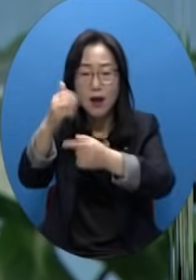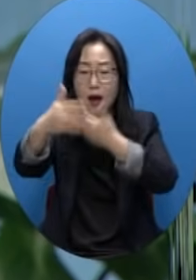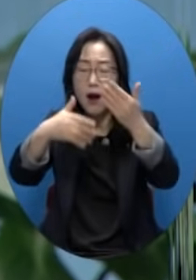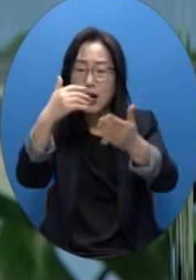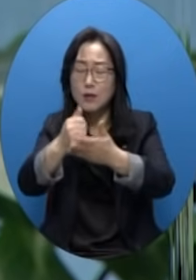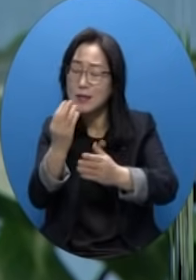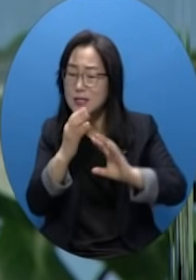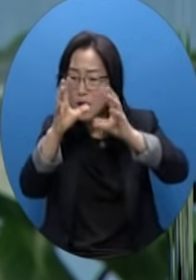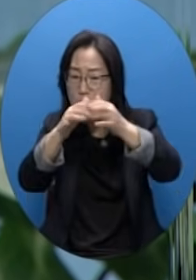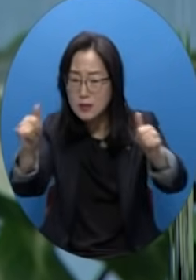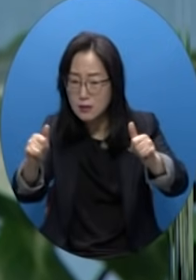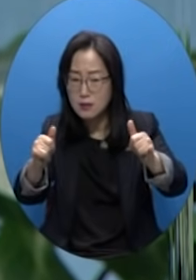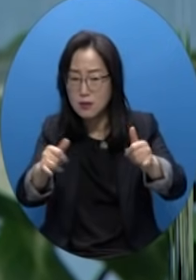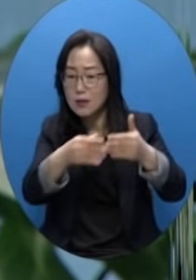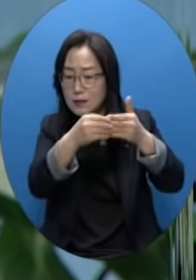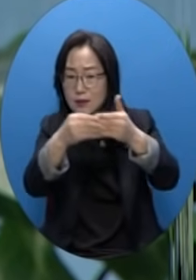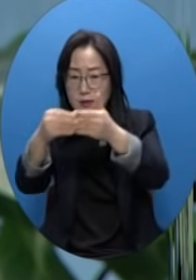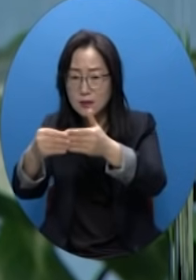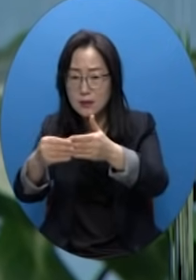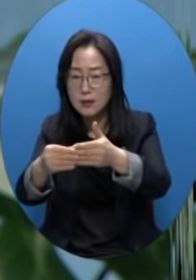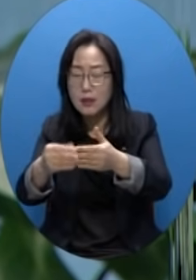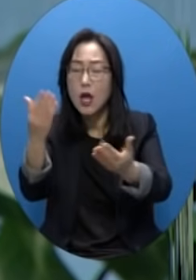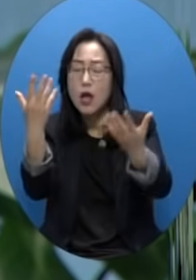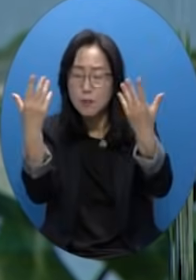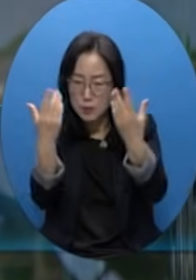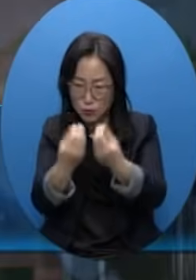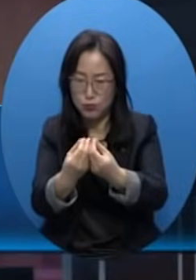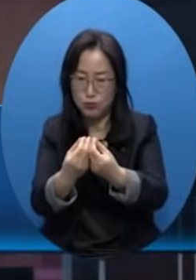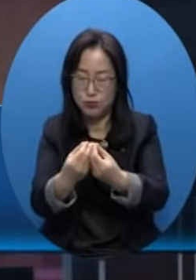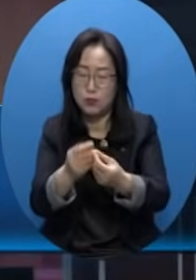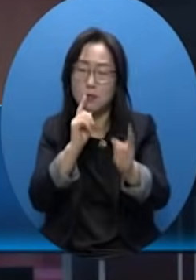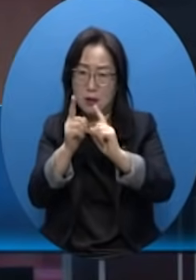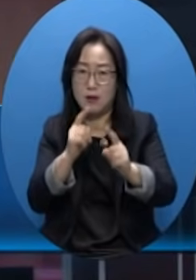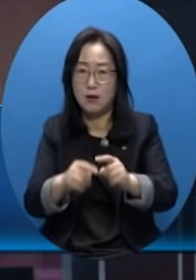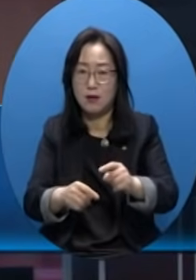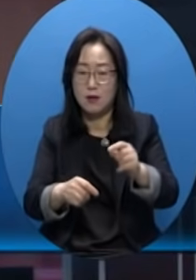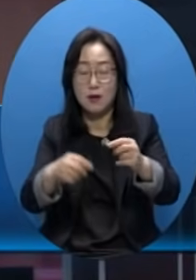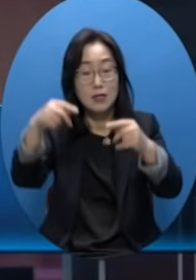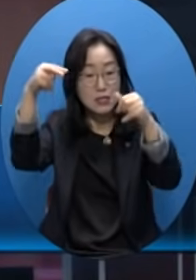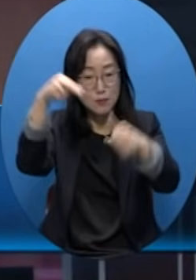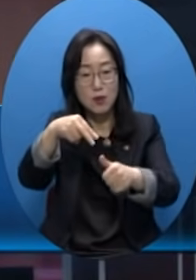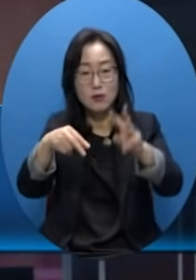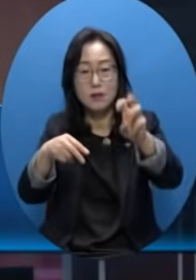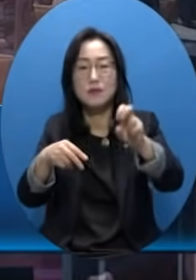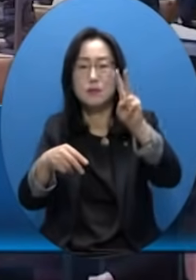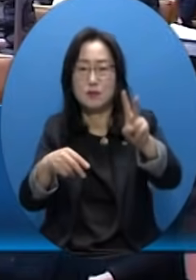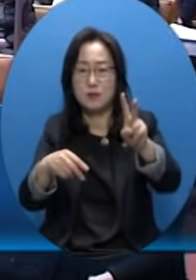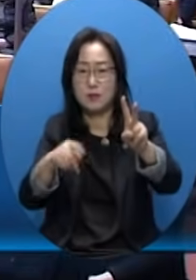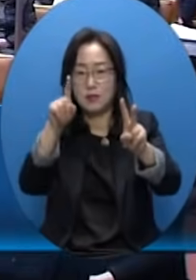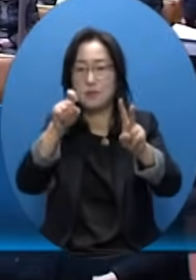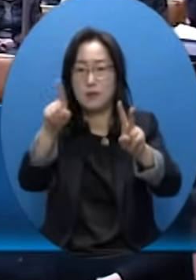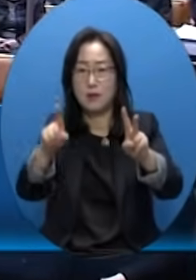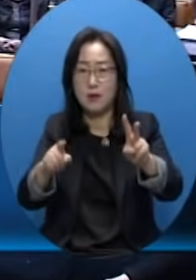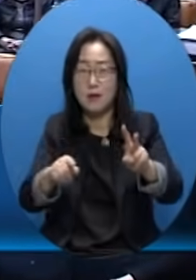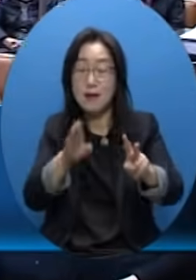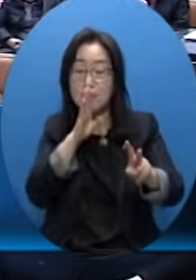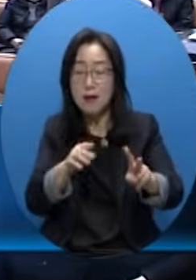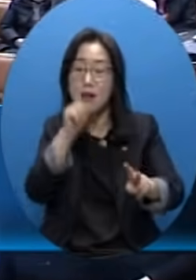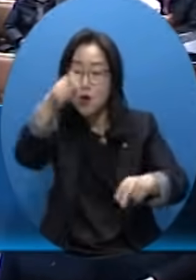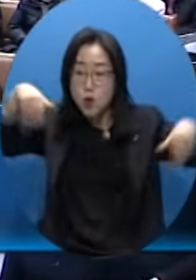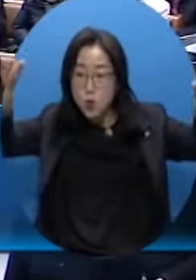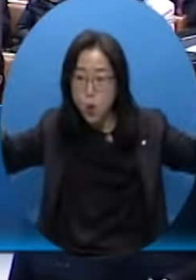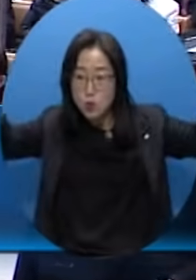복지를 위하여 얘기가 이야기합니다 10명이 3 12장 11절 침이 절입니다 마치 독주 리가 자기의